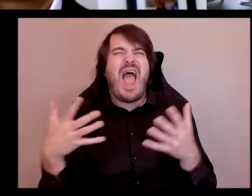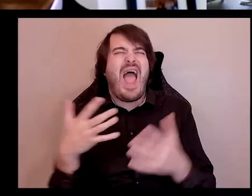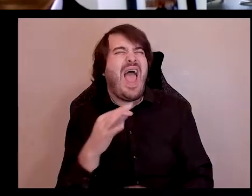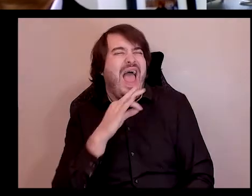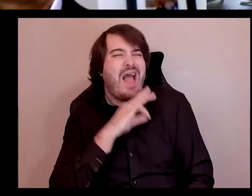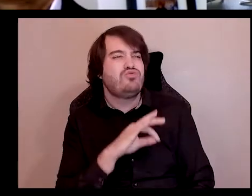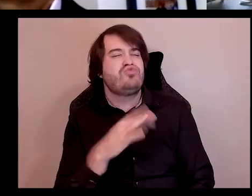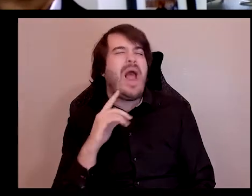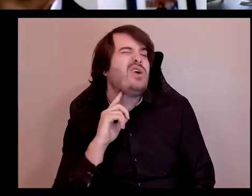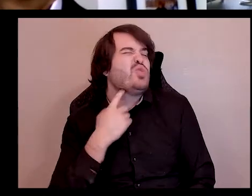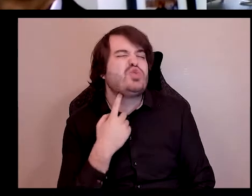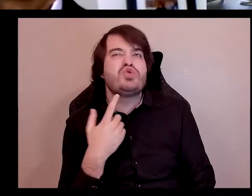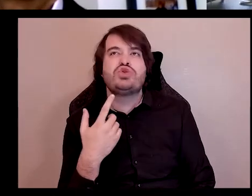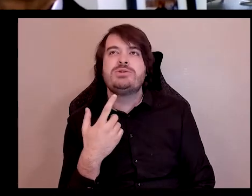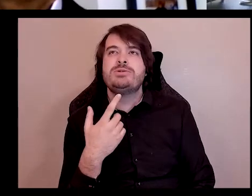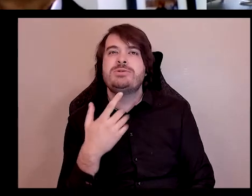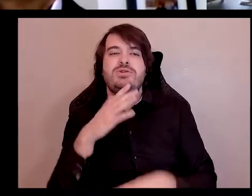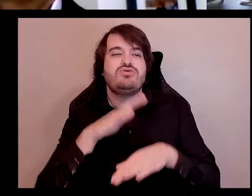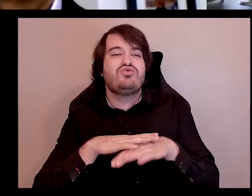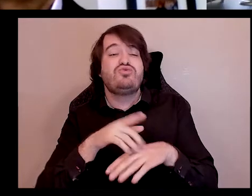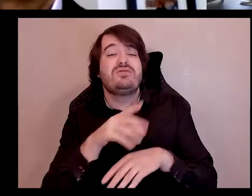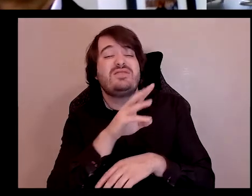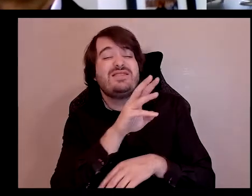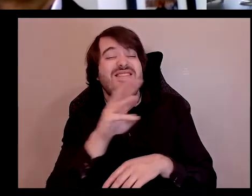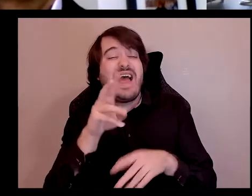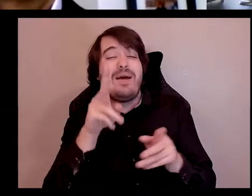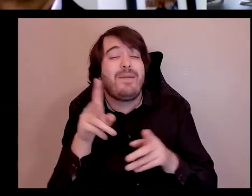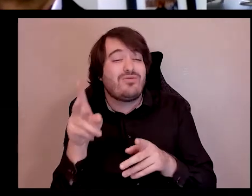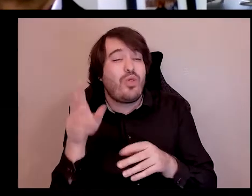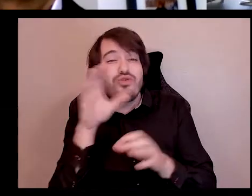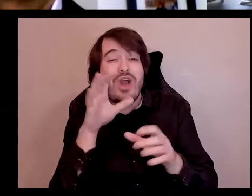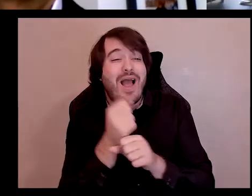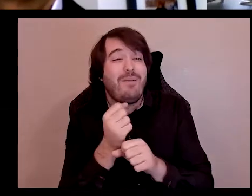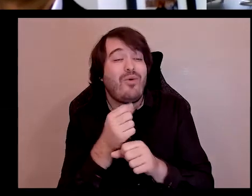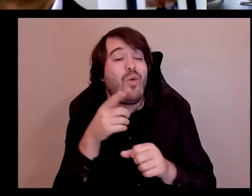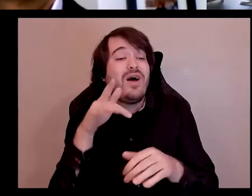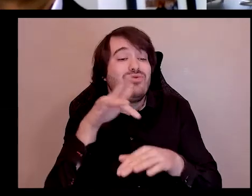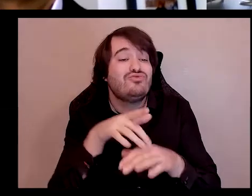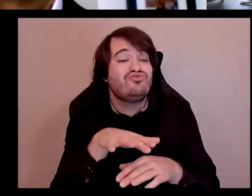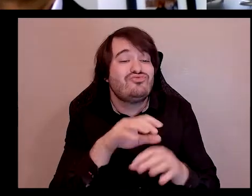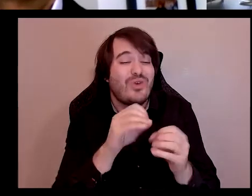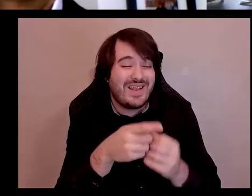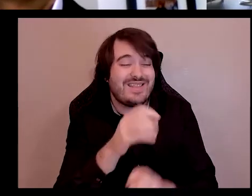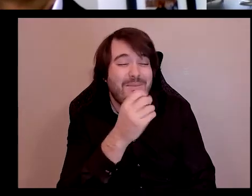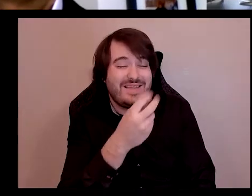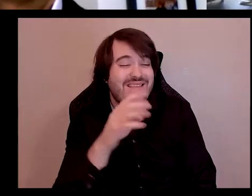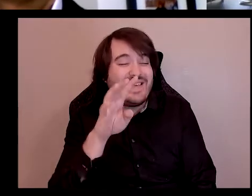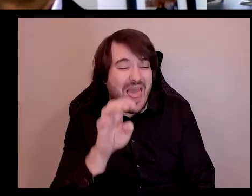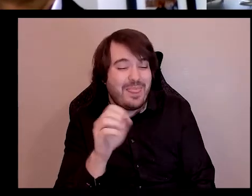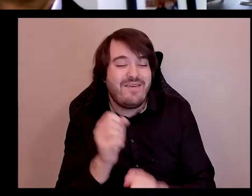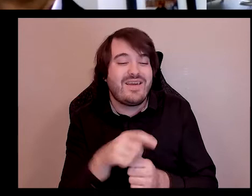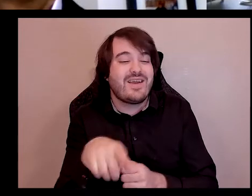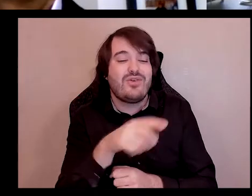Vous avez mentionné tellement de choses ici que je trouve fascinantes. Les grands atouts, c'est quoi les trucs et astuces? Alors, avec les 600